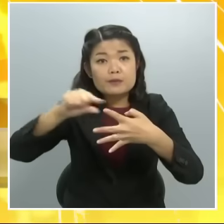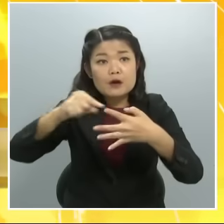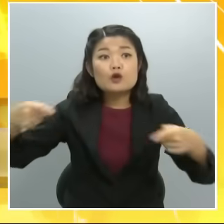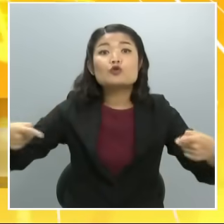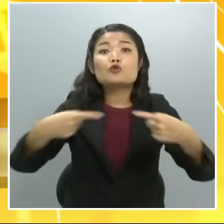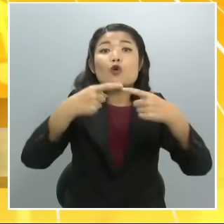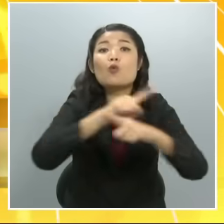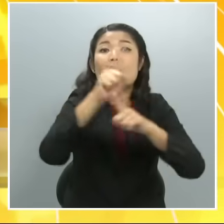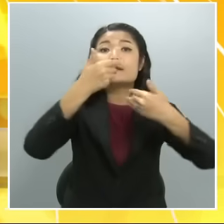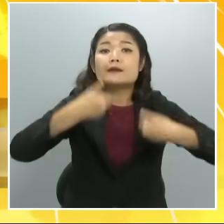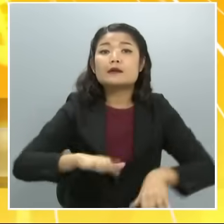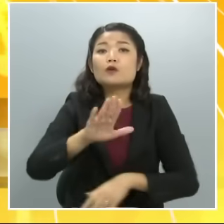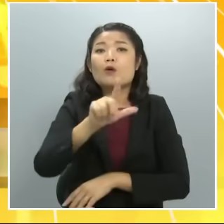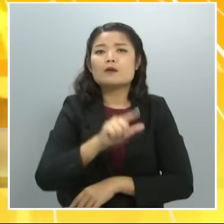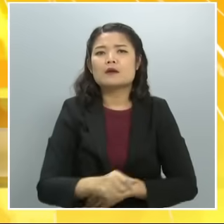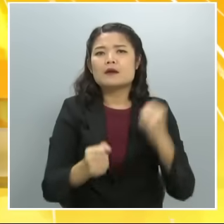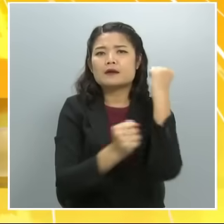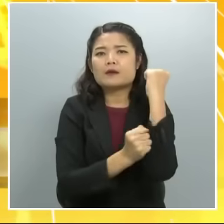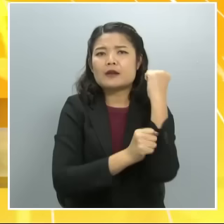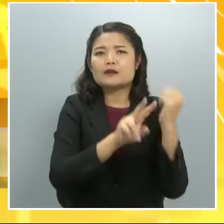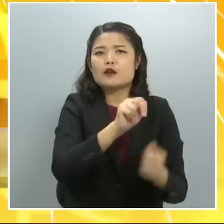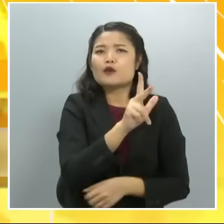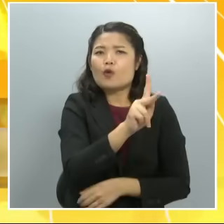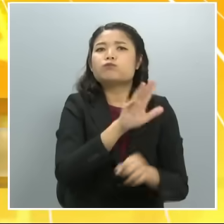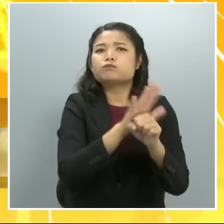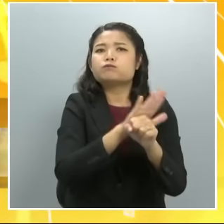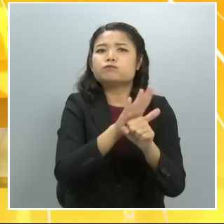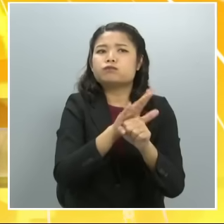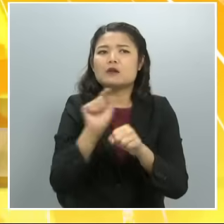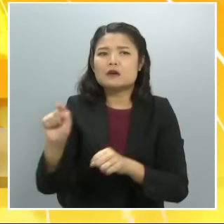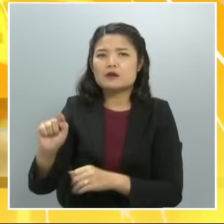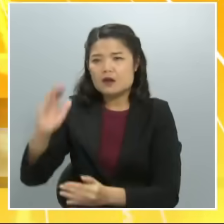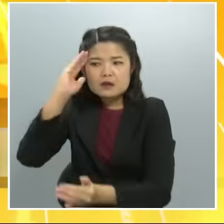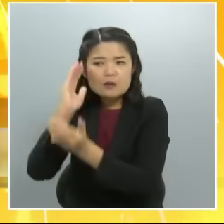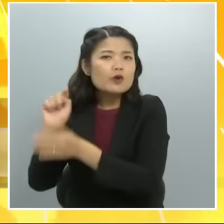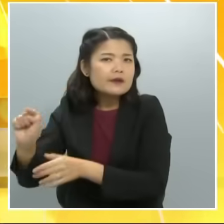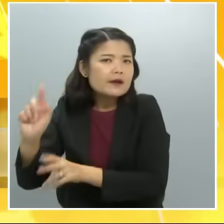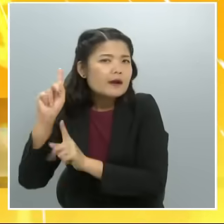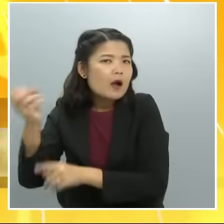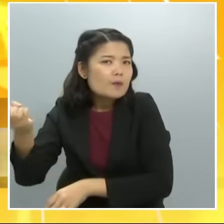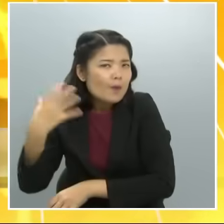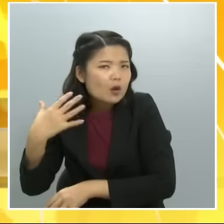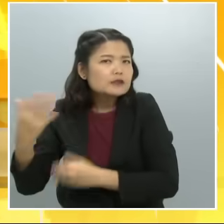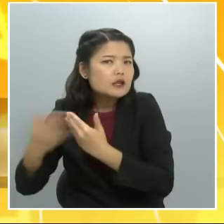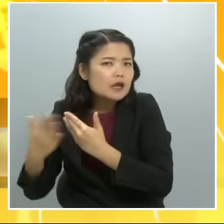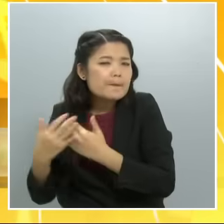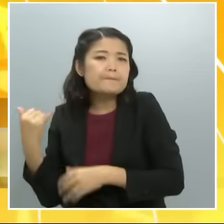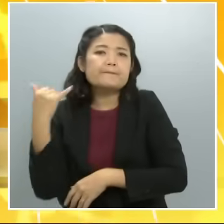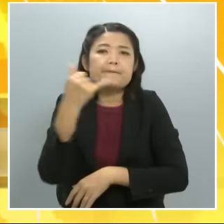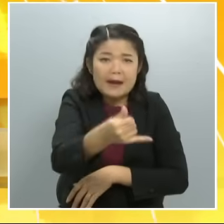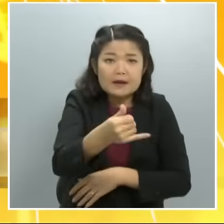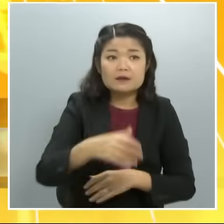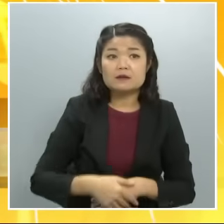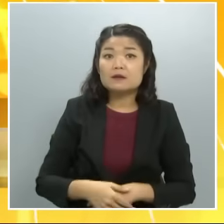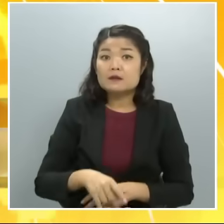ดของกำนันนกเนี่ยก็ทราบข่าวจากรถนำท่านนี้แหละครับ มีรายงานว่ากำนันเป็นคนให้เงิน